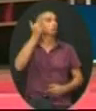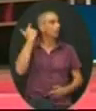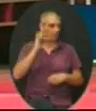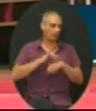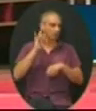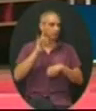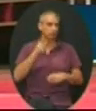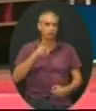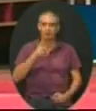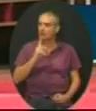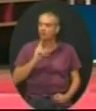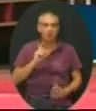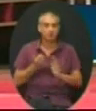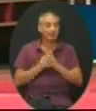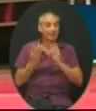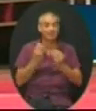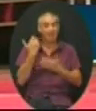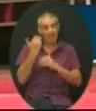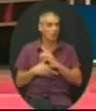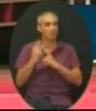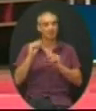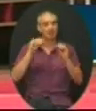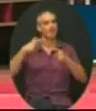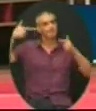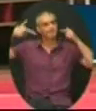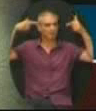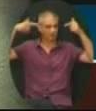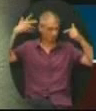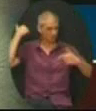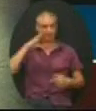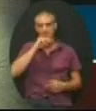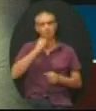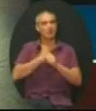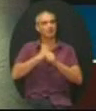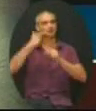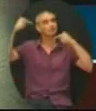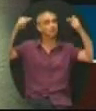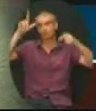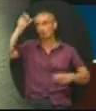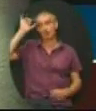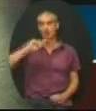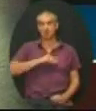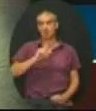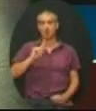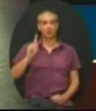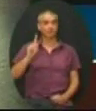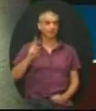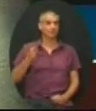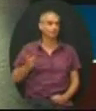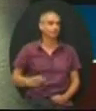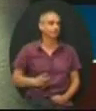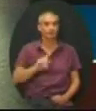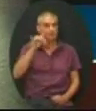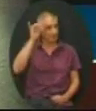עכשיו לא צריך לוותר. שהוחלט עליו היה הצבת מצלמות, דיברנו על זה בשעתו, על הצבת המצלמות. והירדנים לא הסכימו, אבל